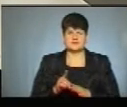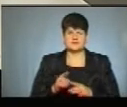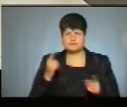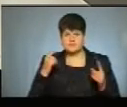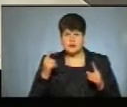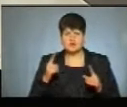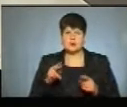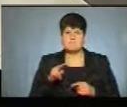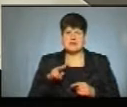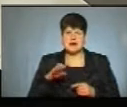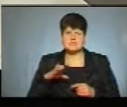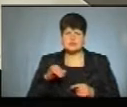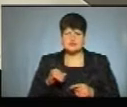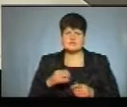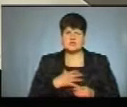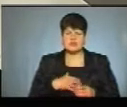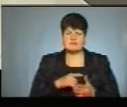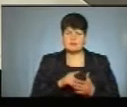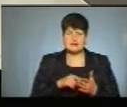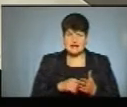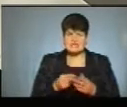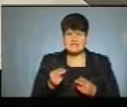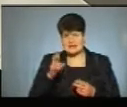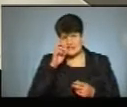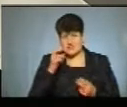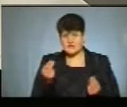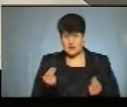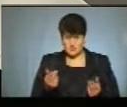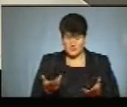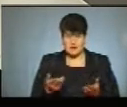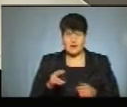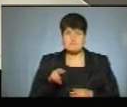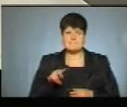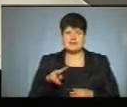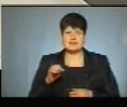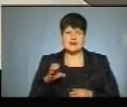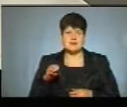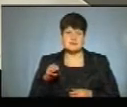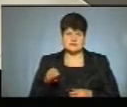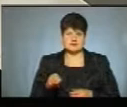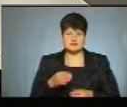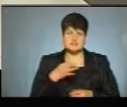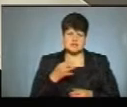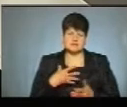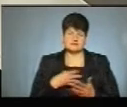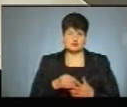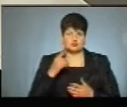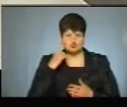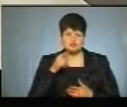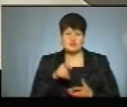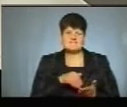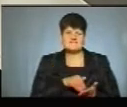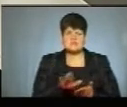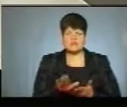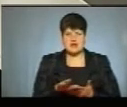пластунів найважливіше питання – це є саме держфінансування, саме пласт висловив свою позицію, що він відмовляється